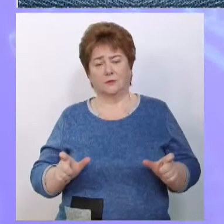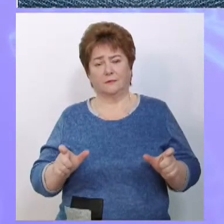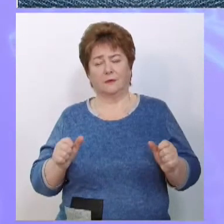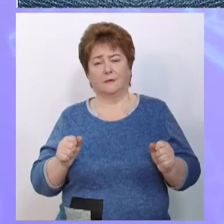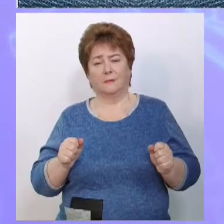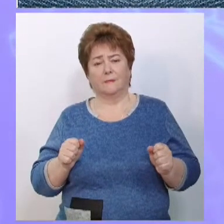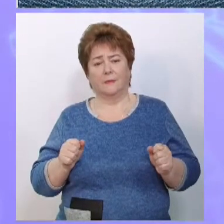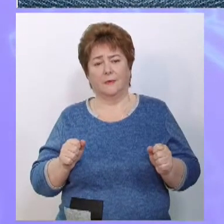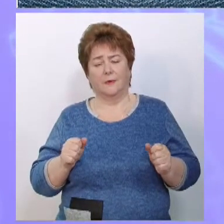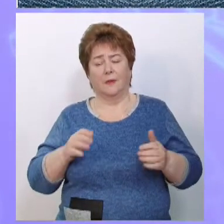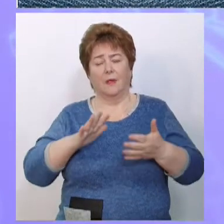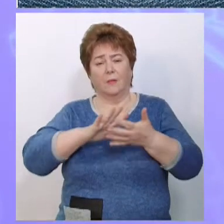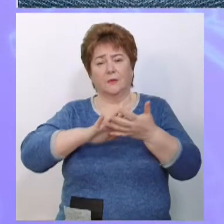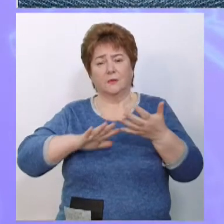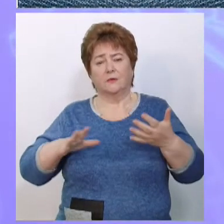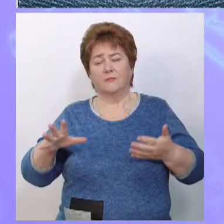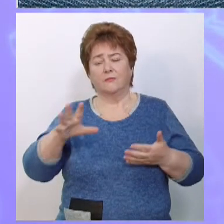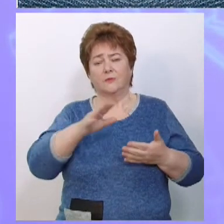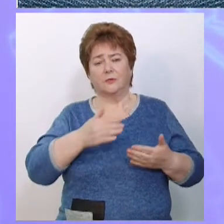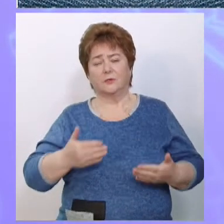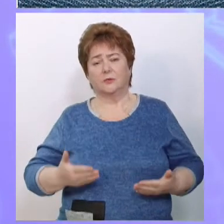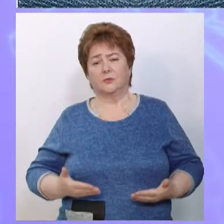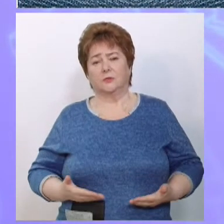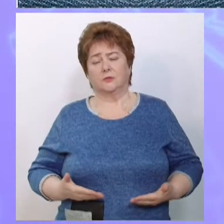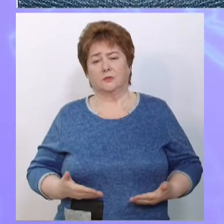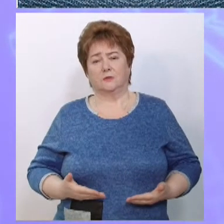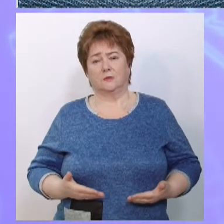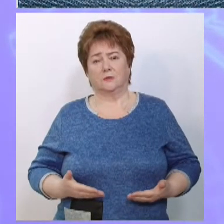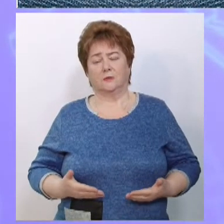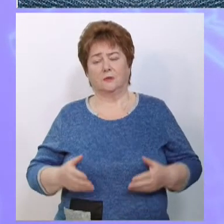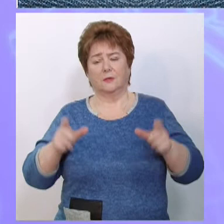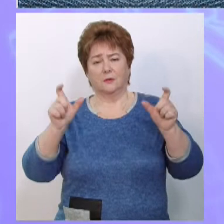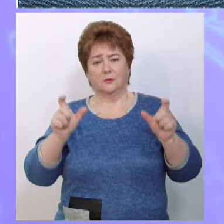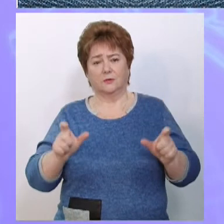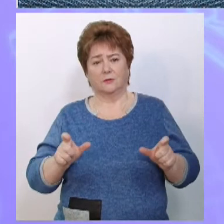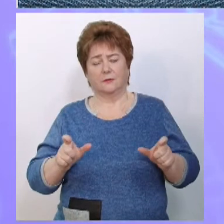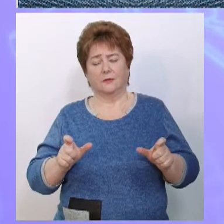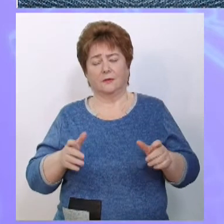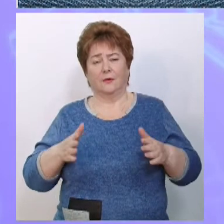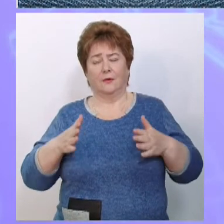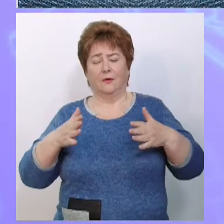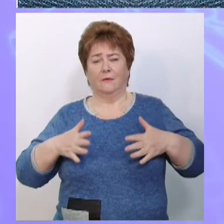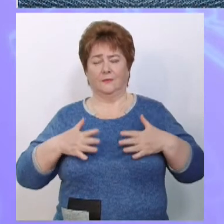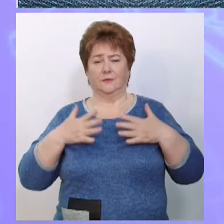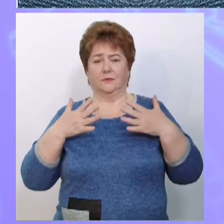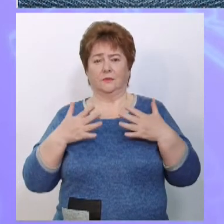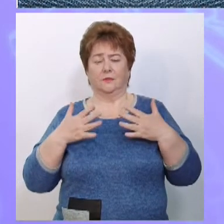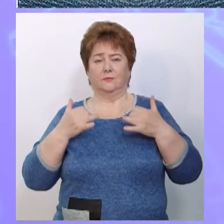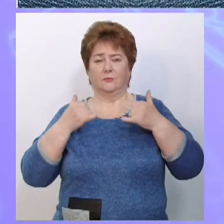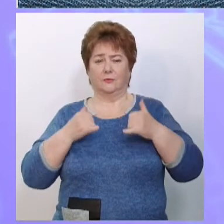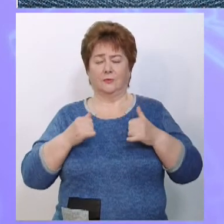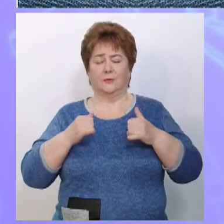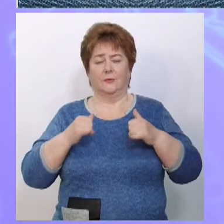человека. На протяжении всей жизнедеятельности человек восхищался